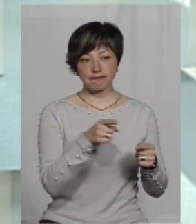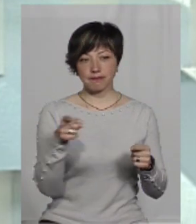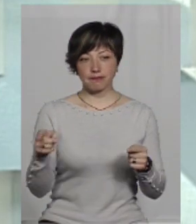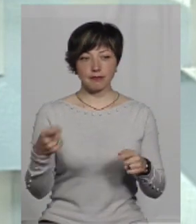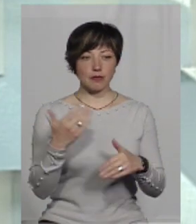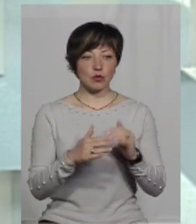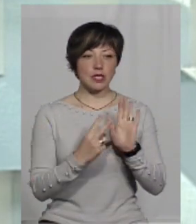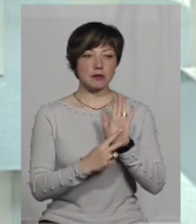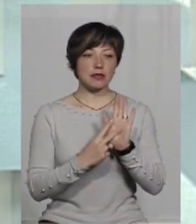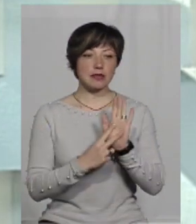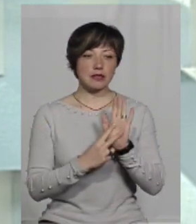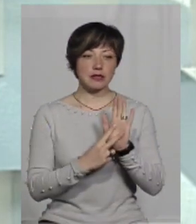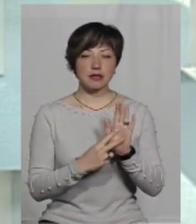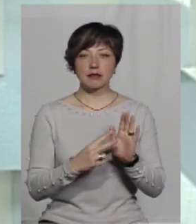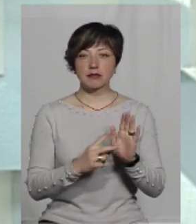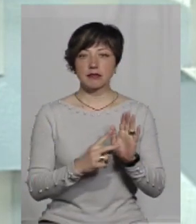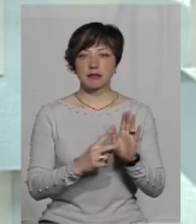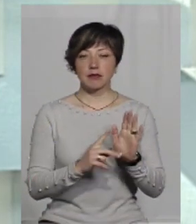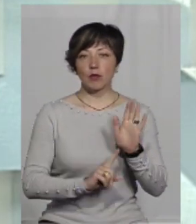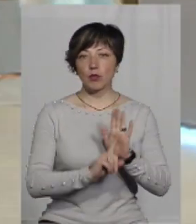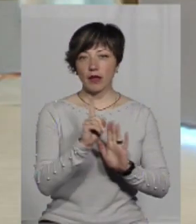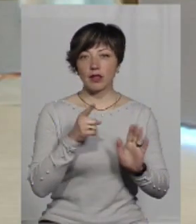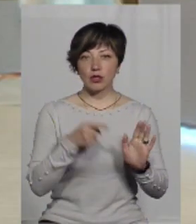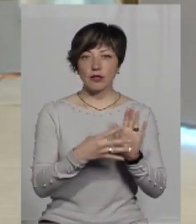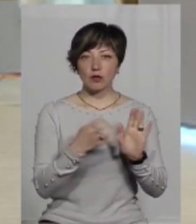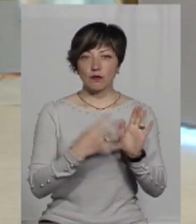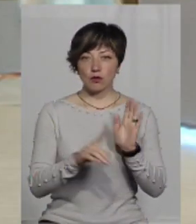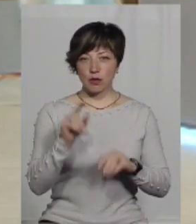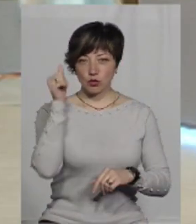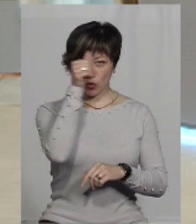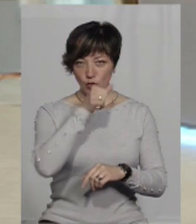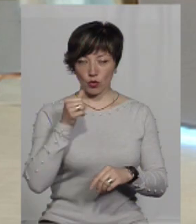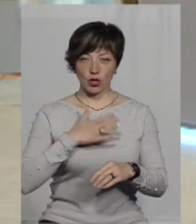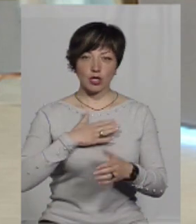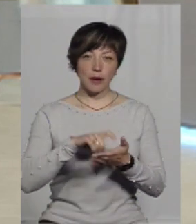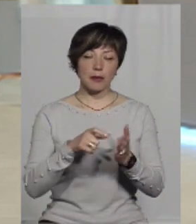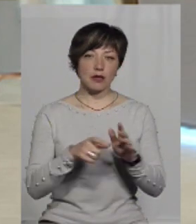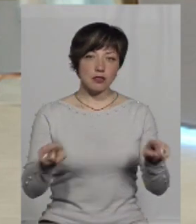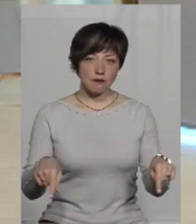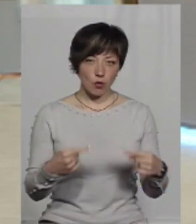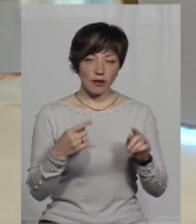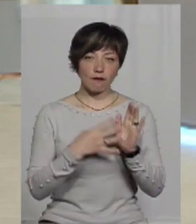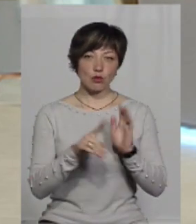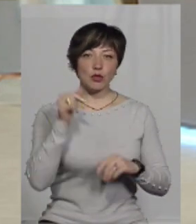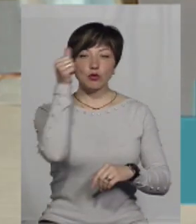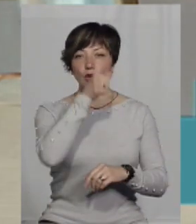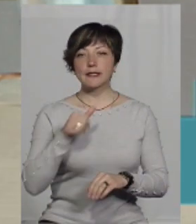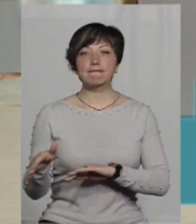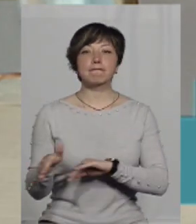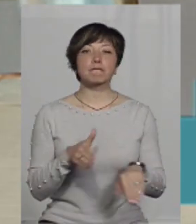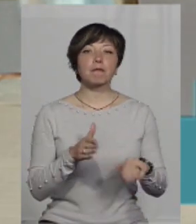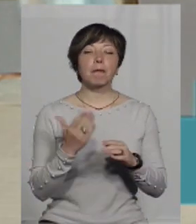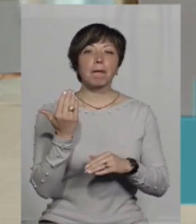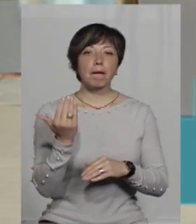протязі з 91-го року. Тобто кабінет організований в 91-му році. Зрозуміло. Пані